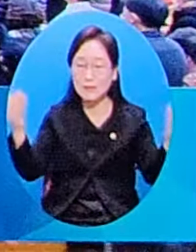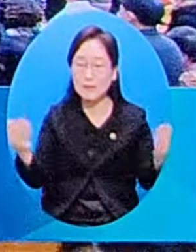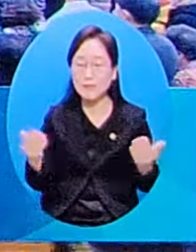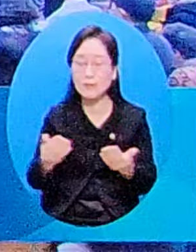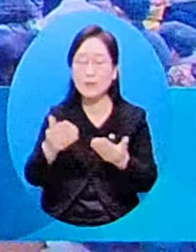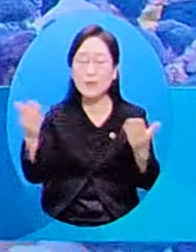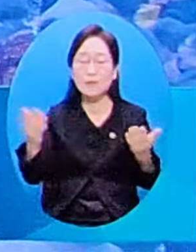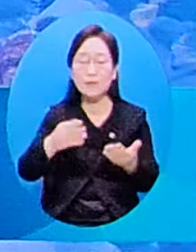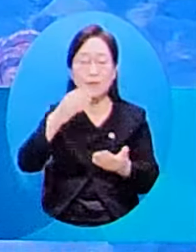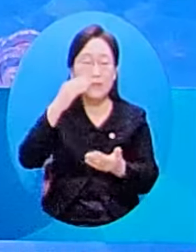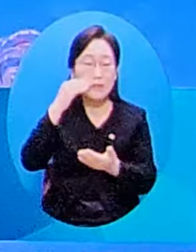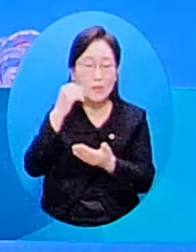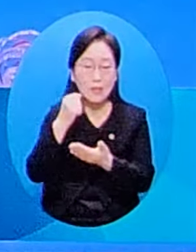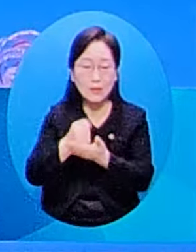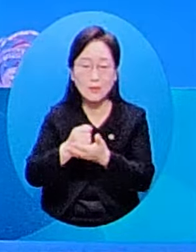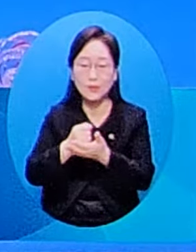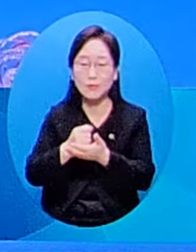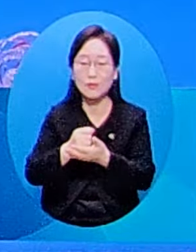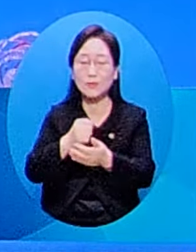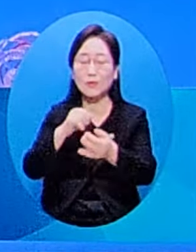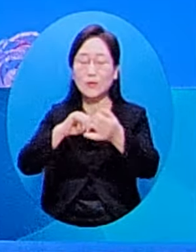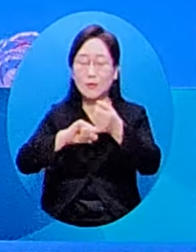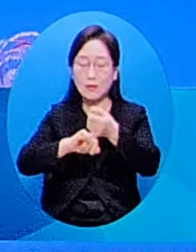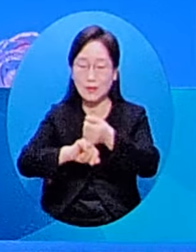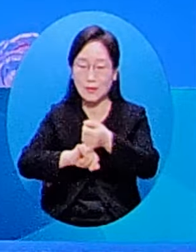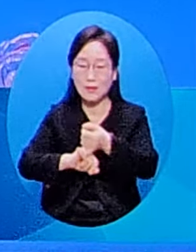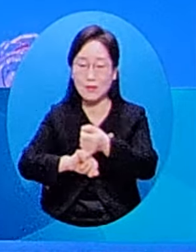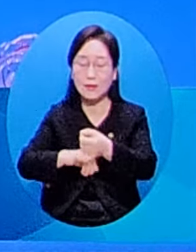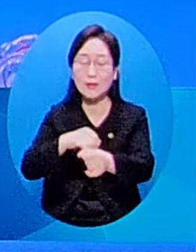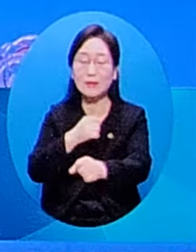만나든지 만사